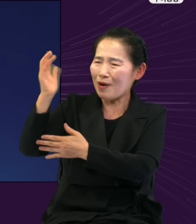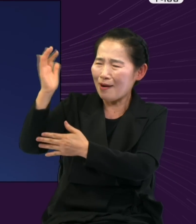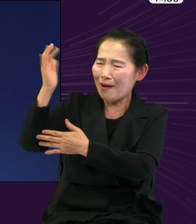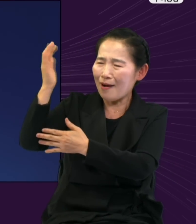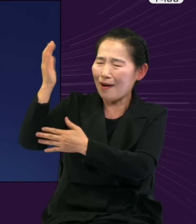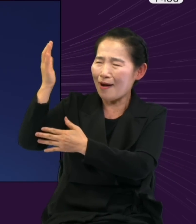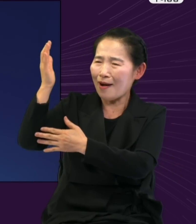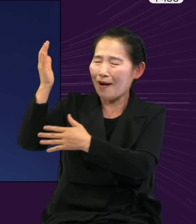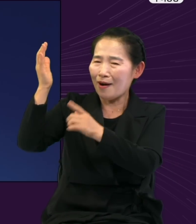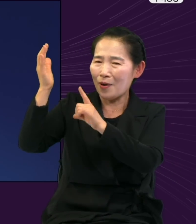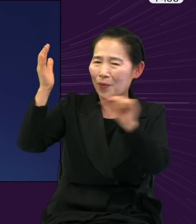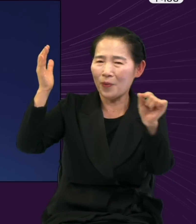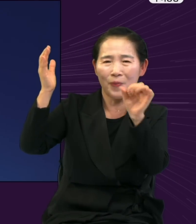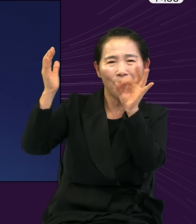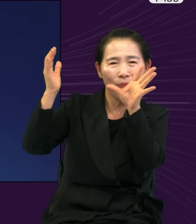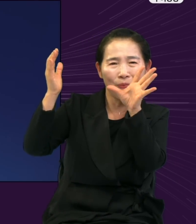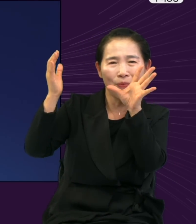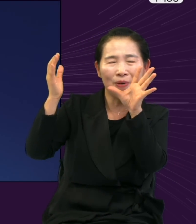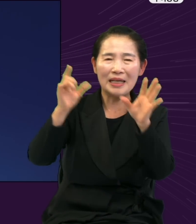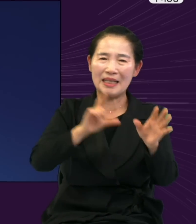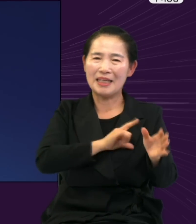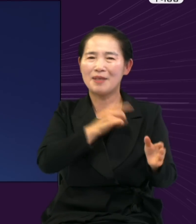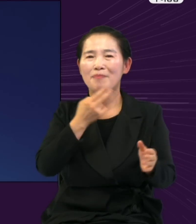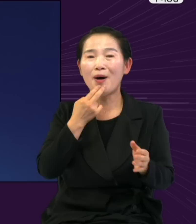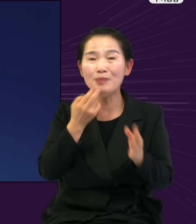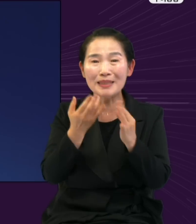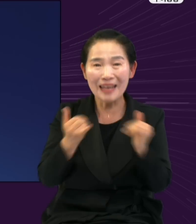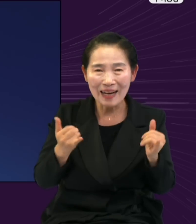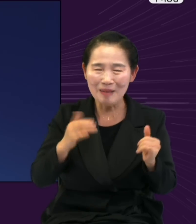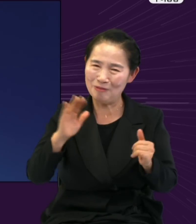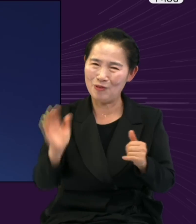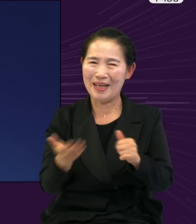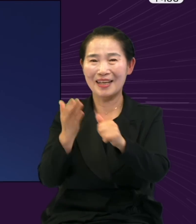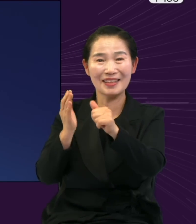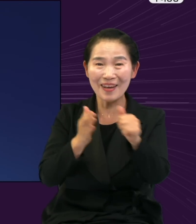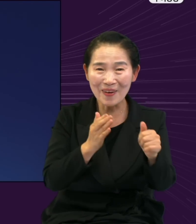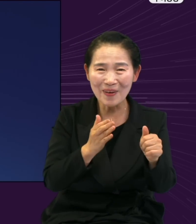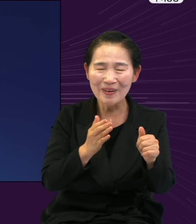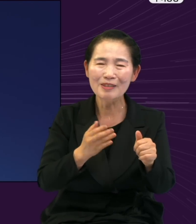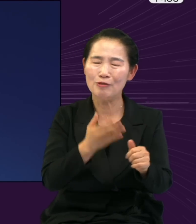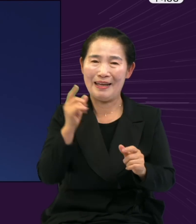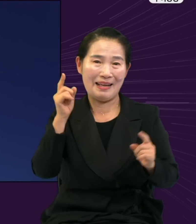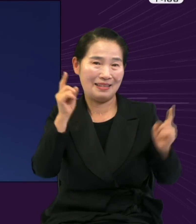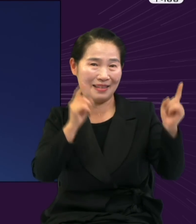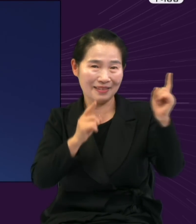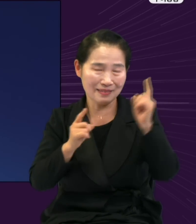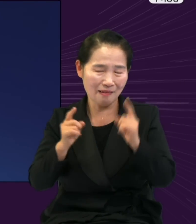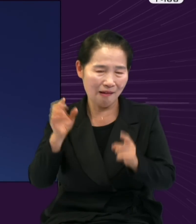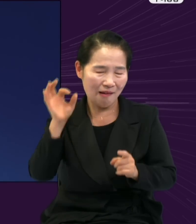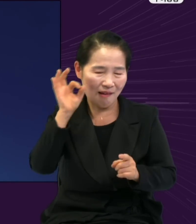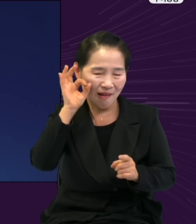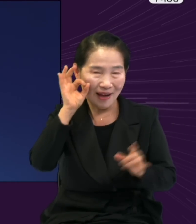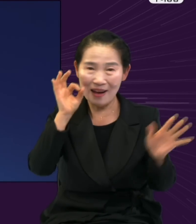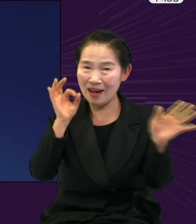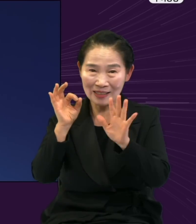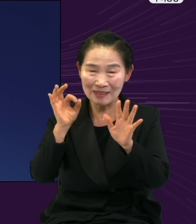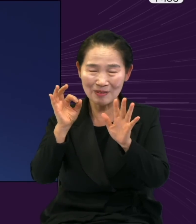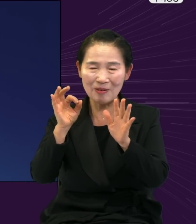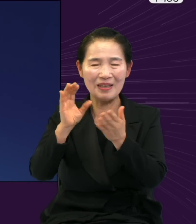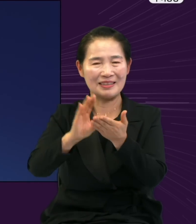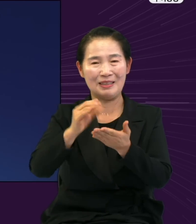없는 존재가 됩시다. 우리의 상처가 부끄러움이 아니라 그리스도의 자랑이 되도록